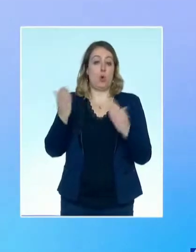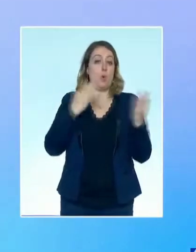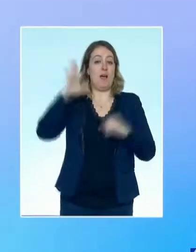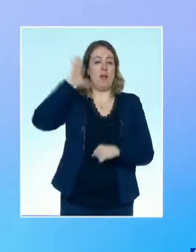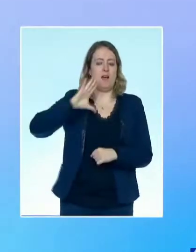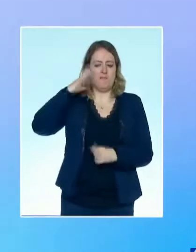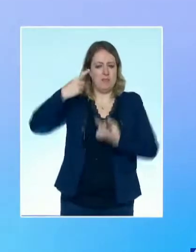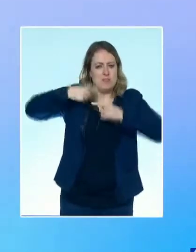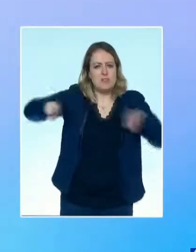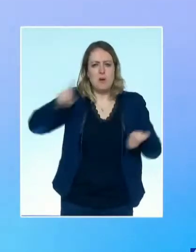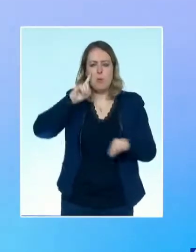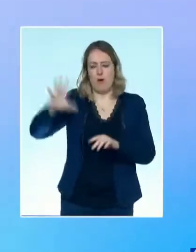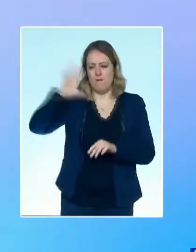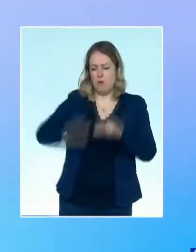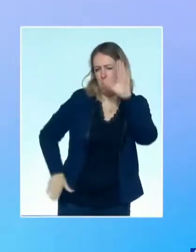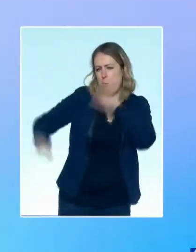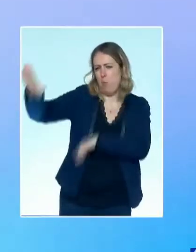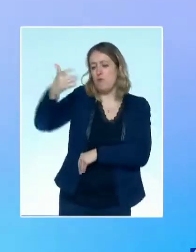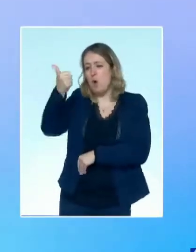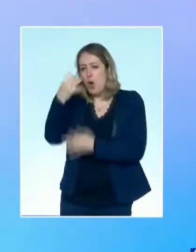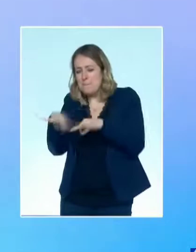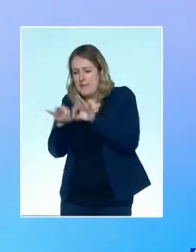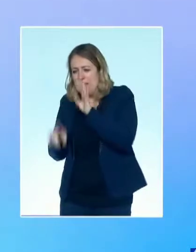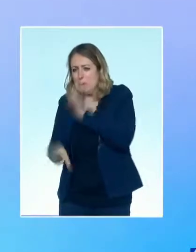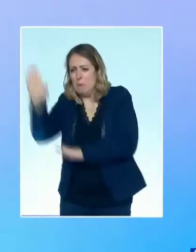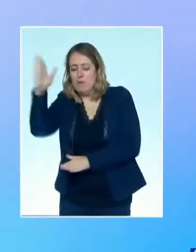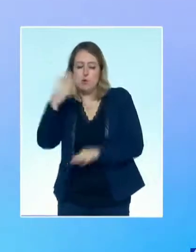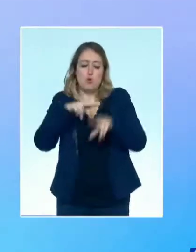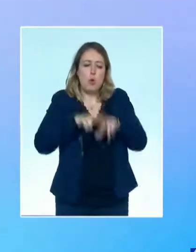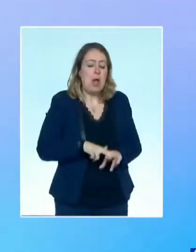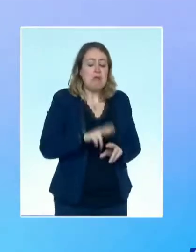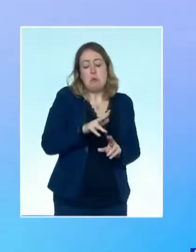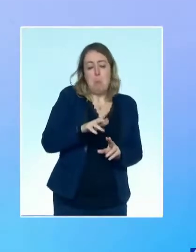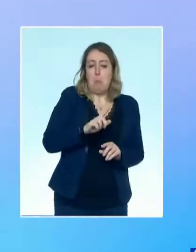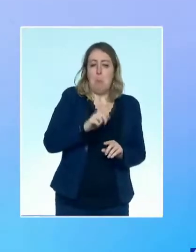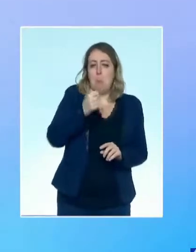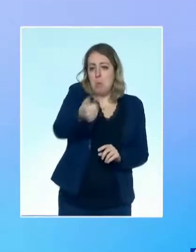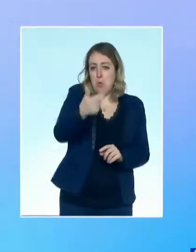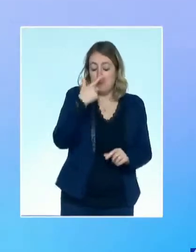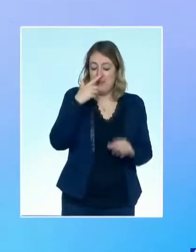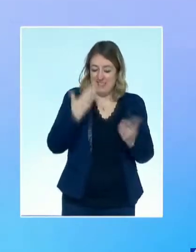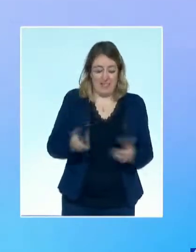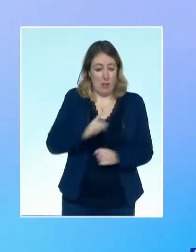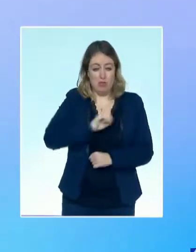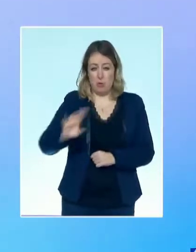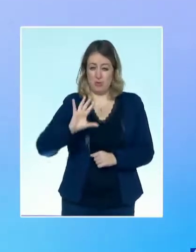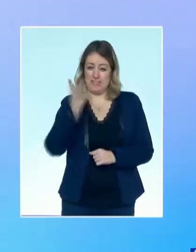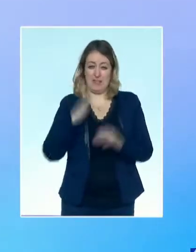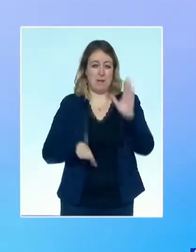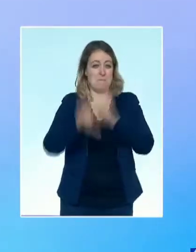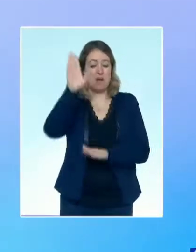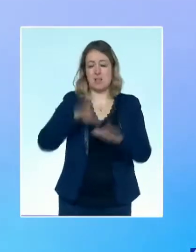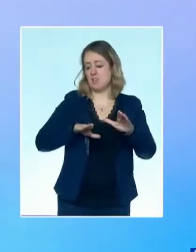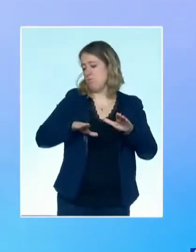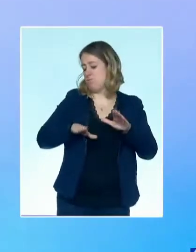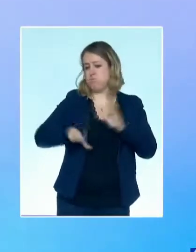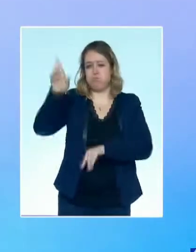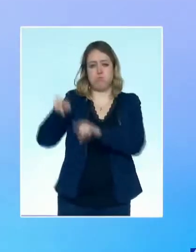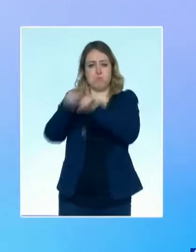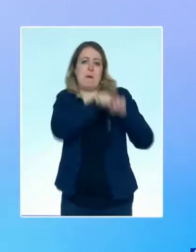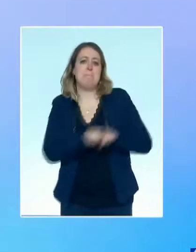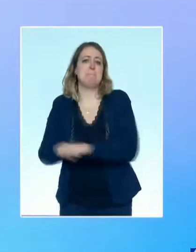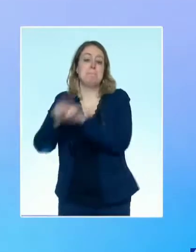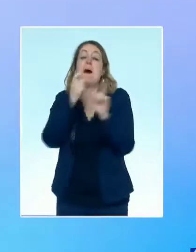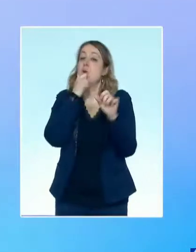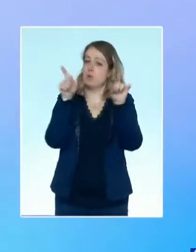l'avantage c'est qu'on s'est entraîné sur Dying Light et tout ça. Donc du coup les zombies on va gérer, nous t'inquiète. Elle est européenne. Elle touche aussi évidemment les Anglais. On prend une balle de baseball, des